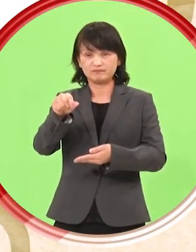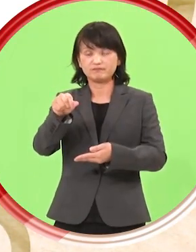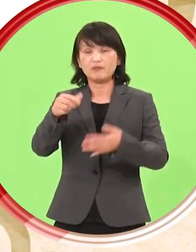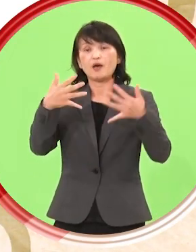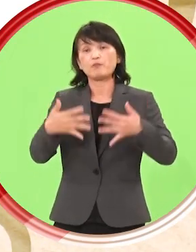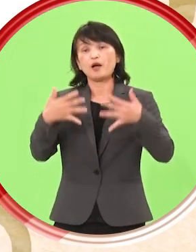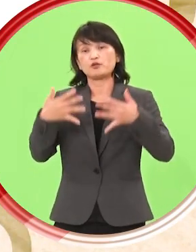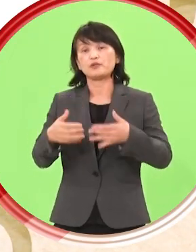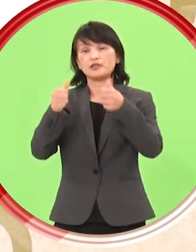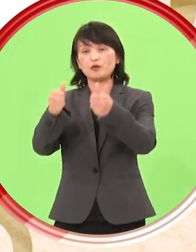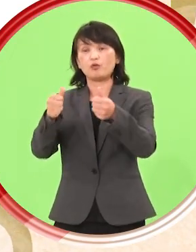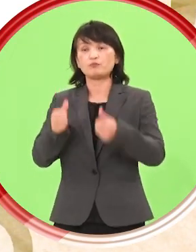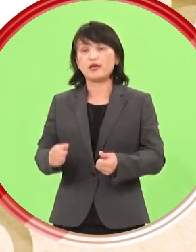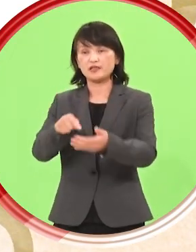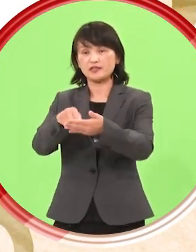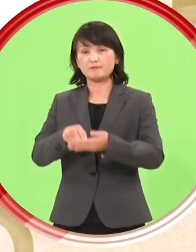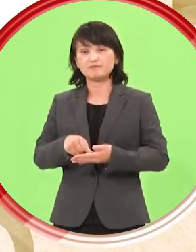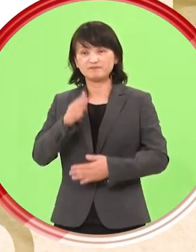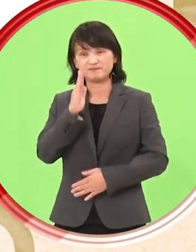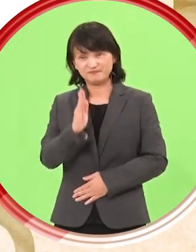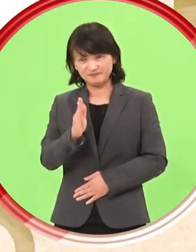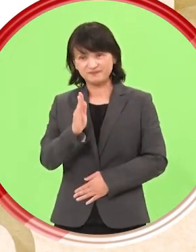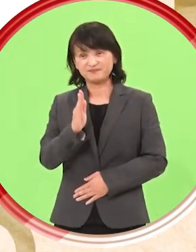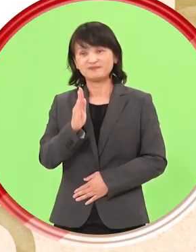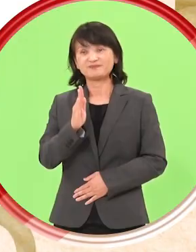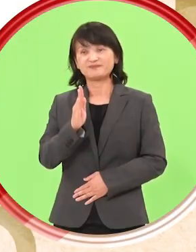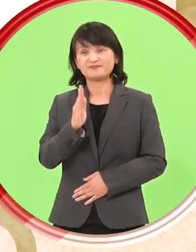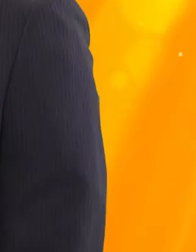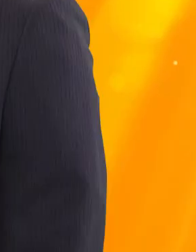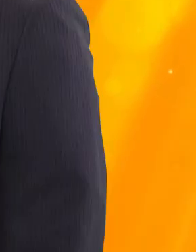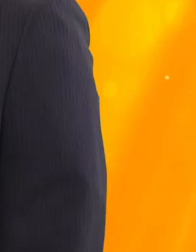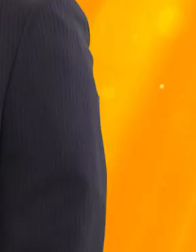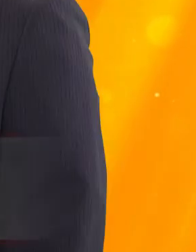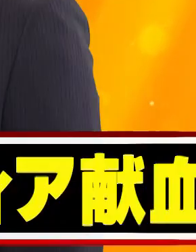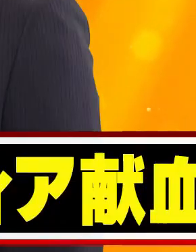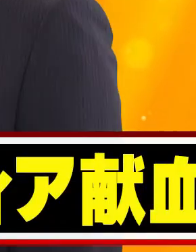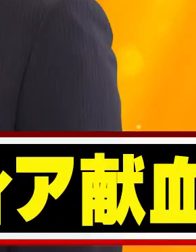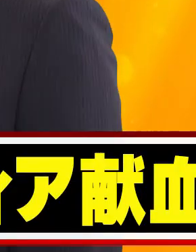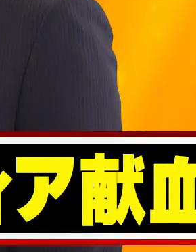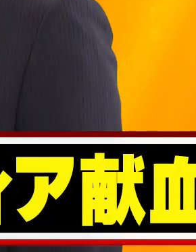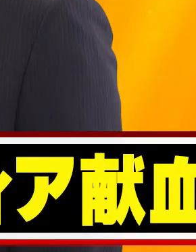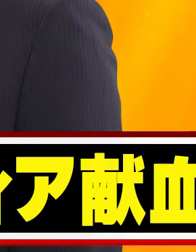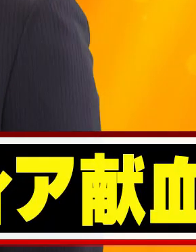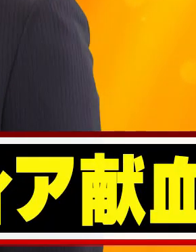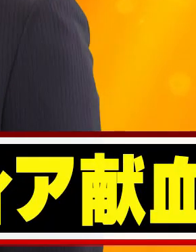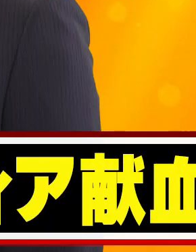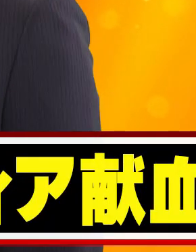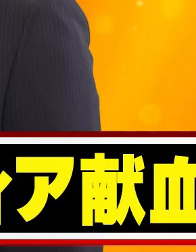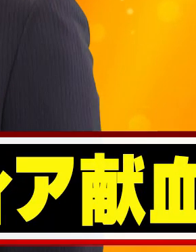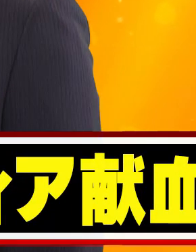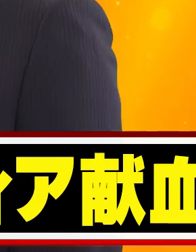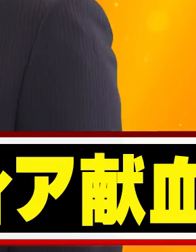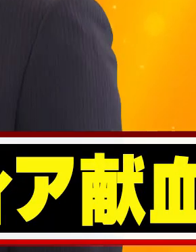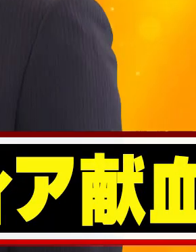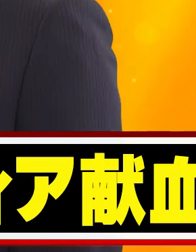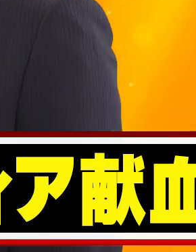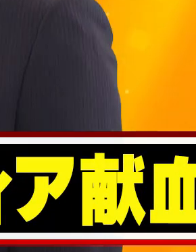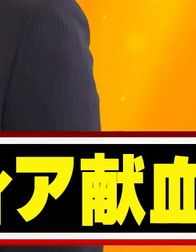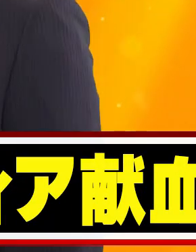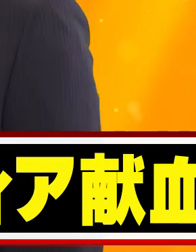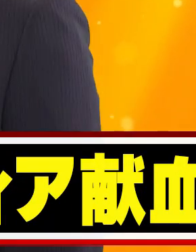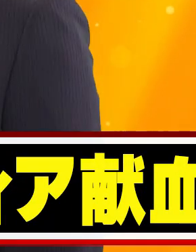します。番組ホームページから応募してくださいね。ここをカメラで撮影するとおみくじが引け